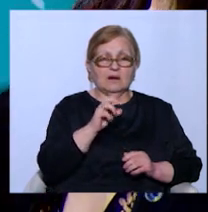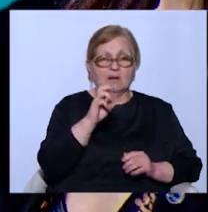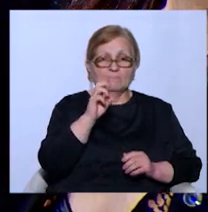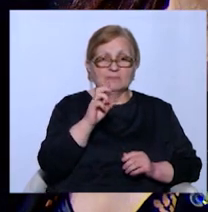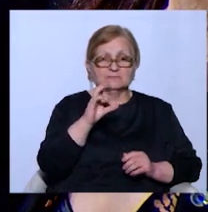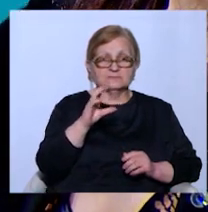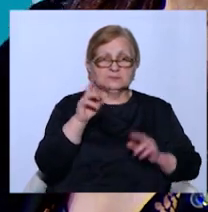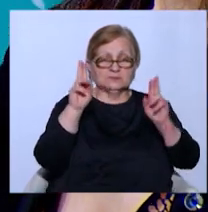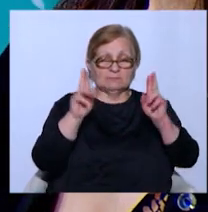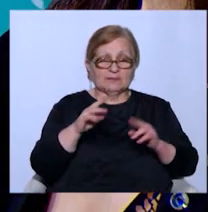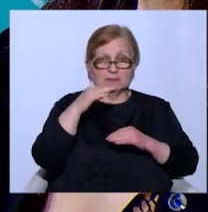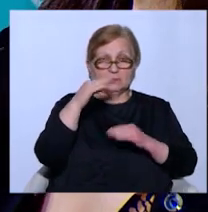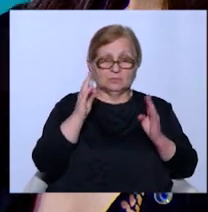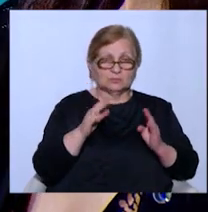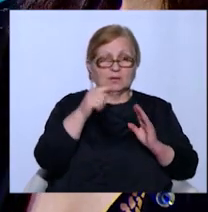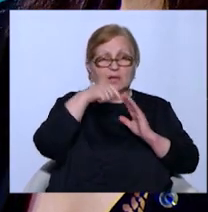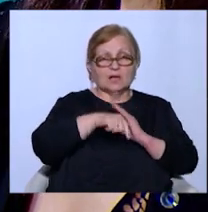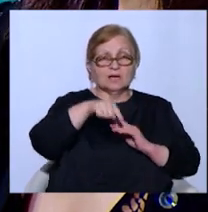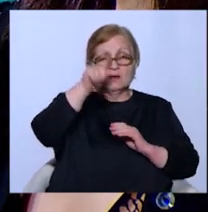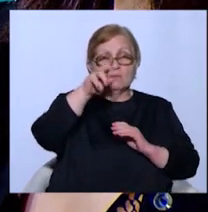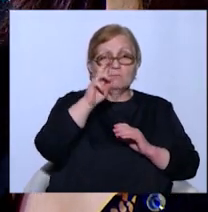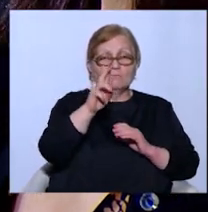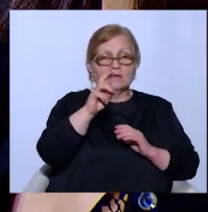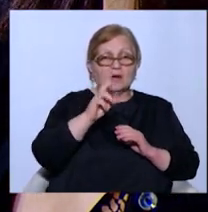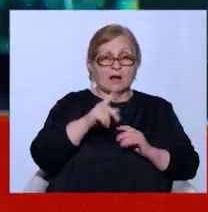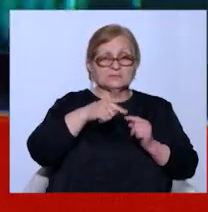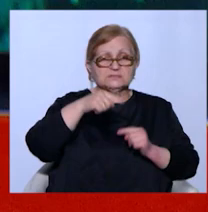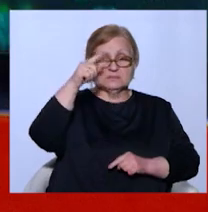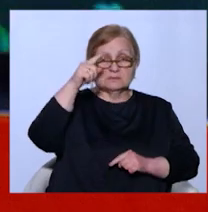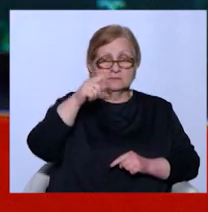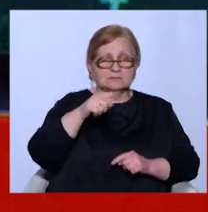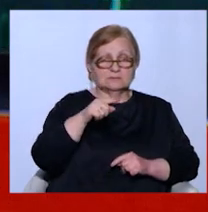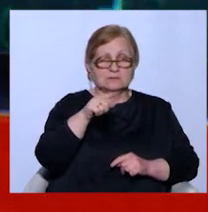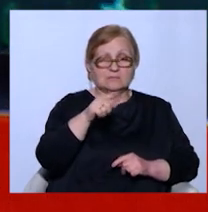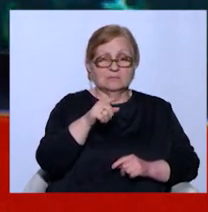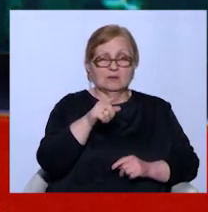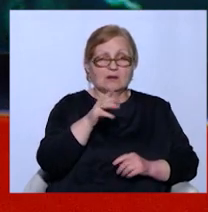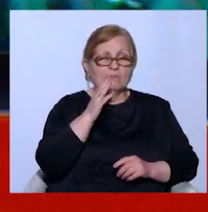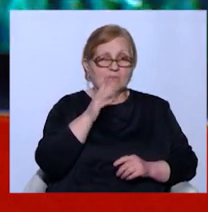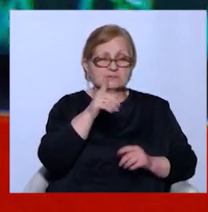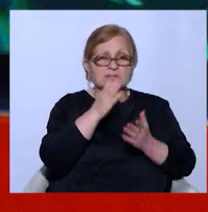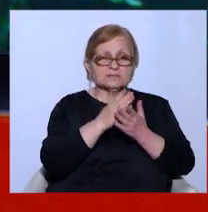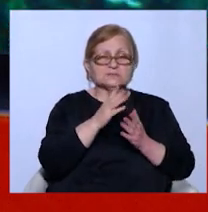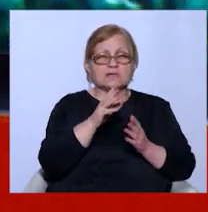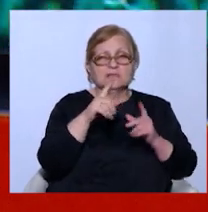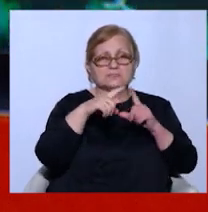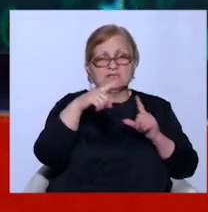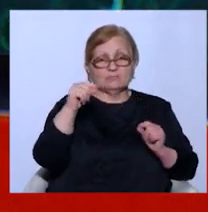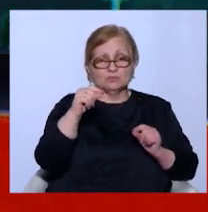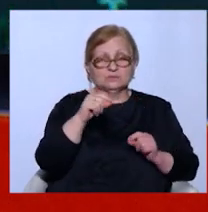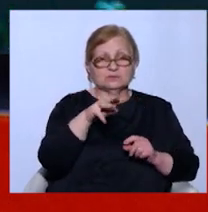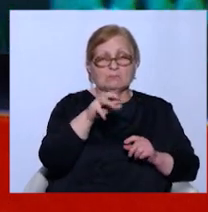D პარალელოგრამი, BK სიმაღლეა და განვიხილოთ სამკუთხედი ABK, რომელიც არის მართკუთხა სამკუთხედი.